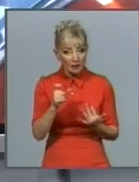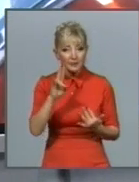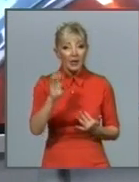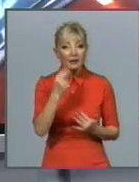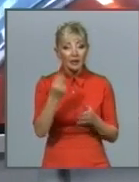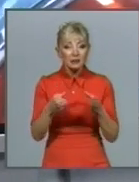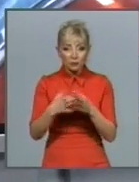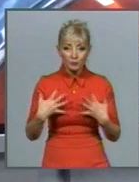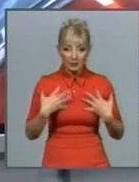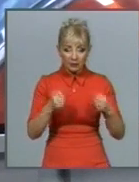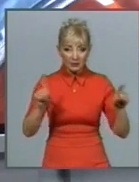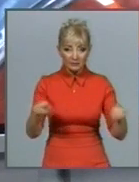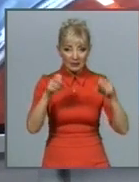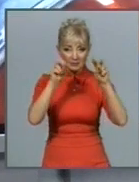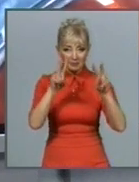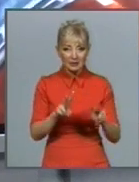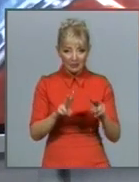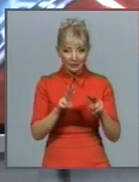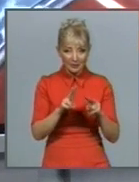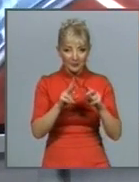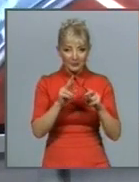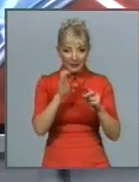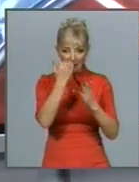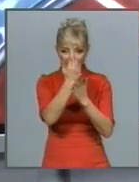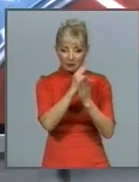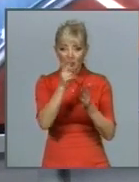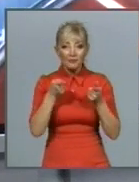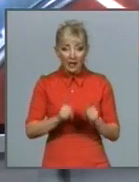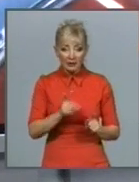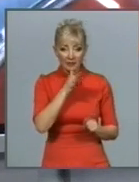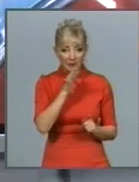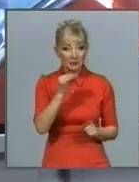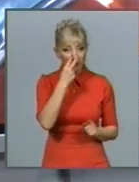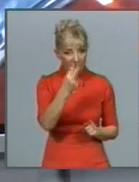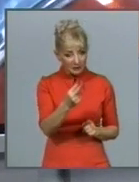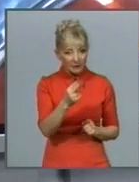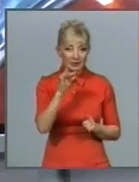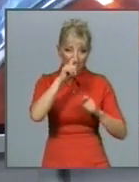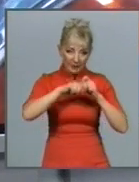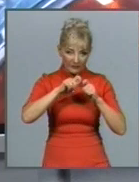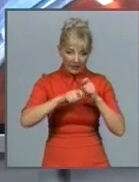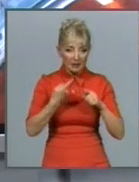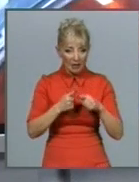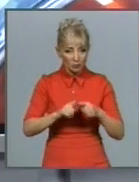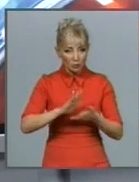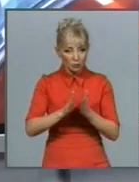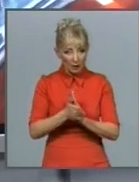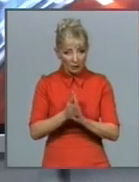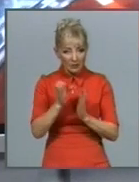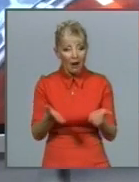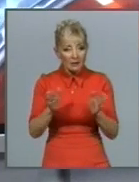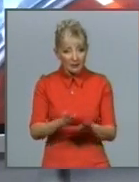служба здоров'я створила спеціальний новий дашборд, який дозволяє у реальному часі і бачити, і моніторити поточну ситуацію із